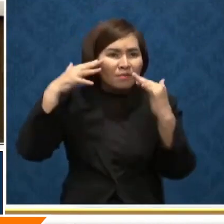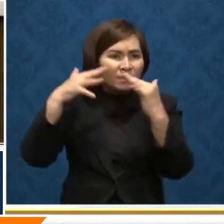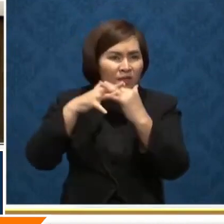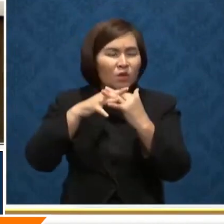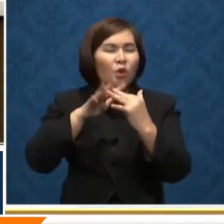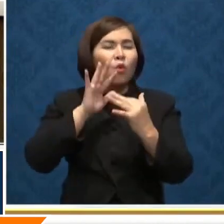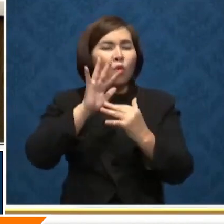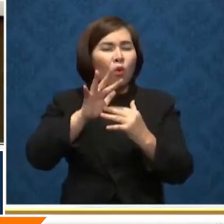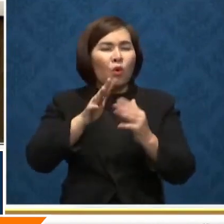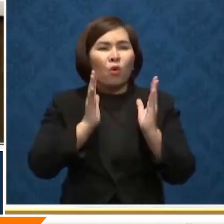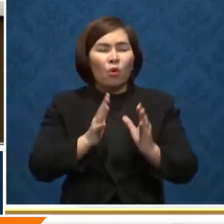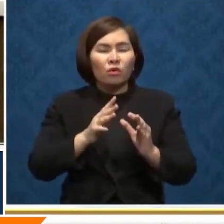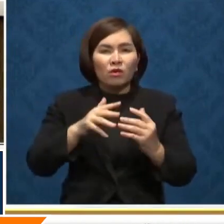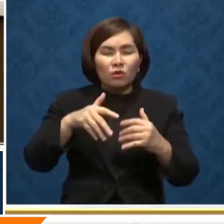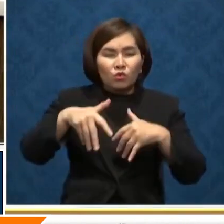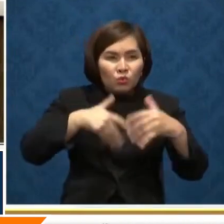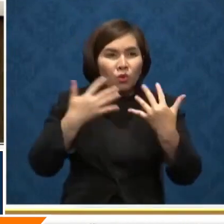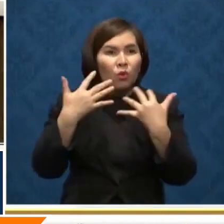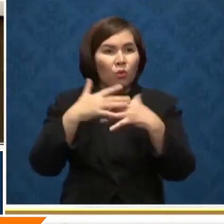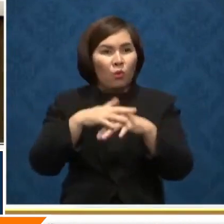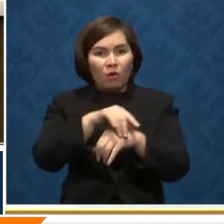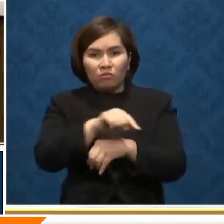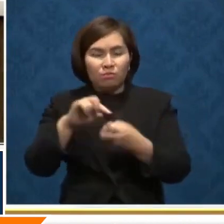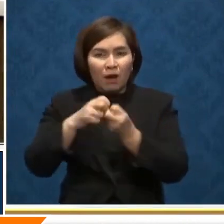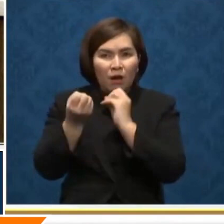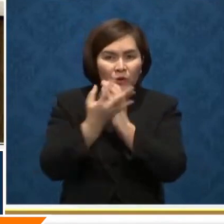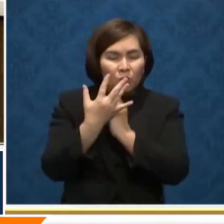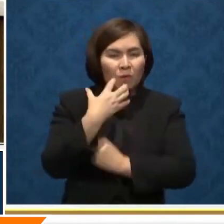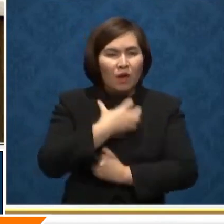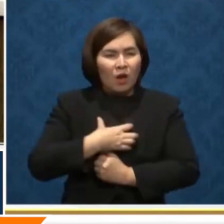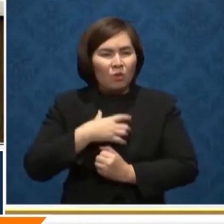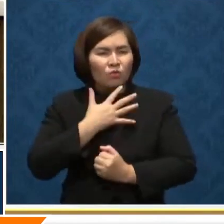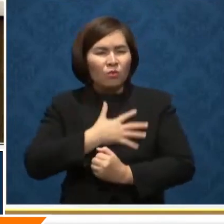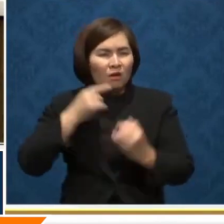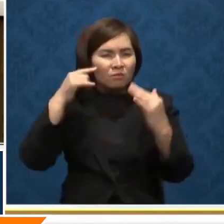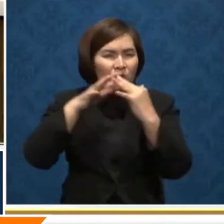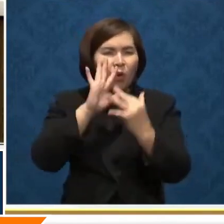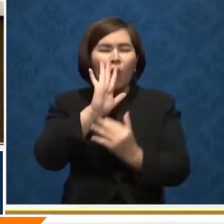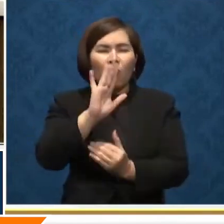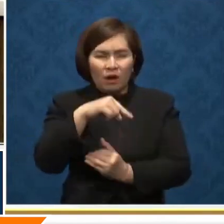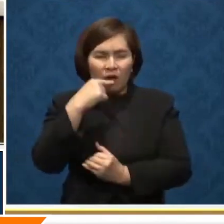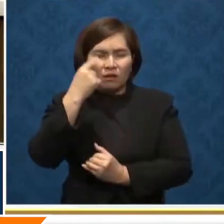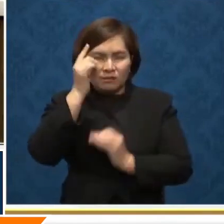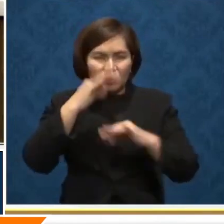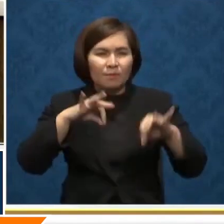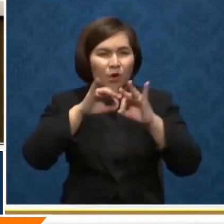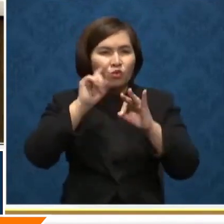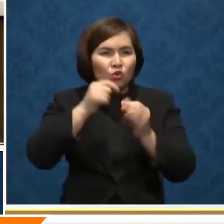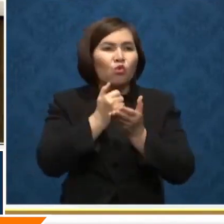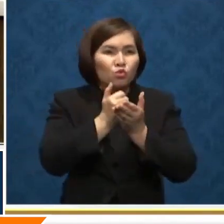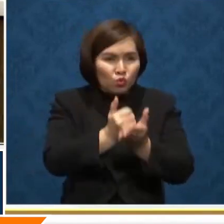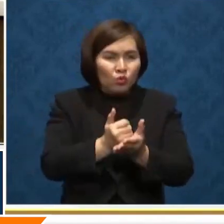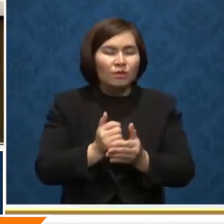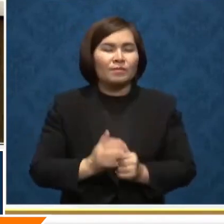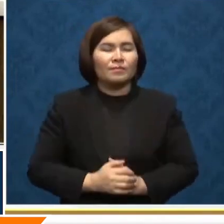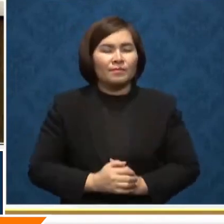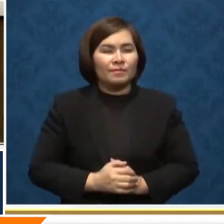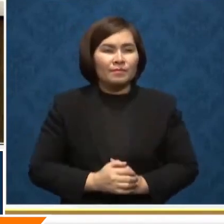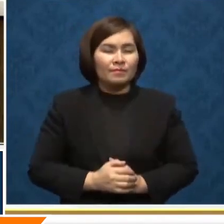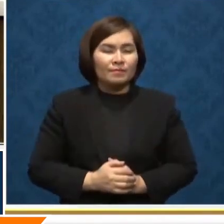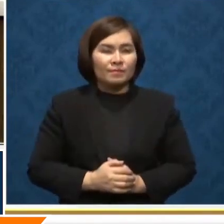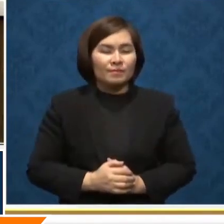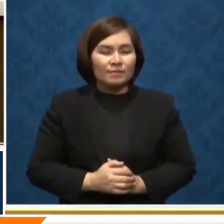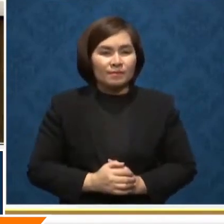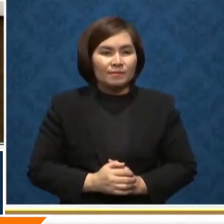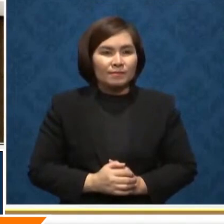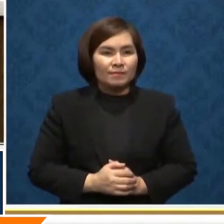ที่ประสบภัยในเหตุการณ์สะพานถล่มในครั้งนี้นะคะหลายๆท่านได้พูดไปแล้วนะคะเรื่องของการเยียวยาในด้านต่างๆแต่ว่าดิฉันคิดว่